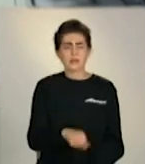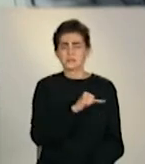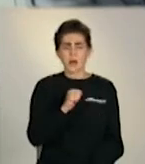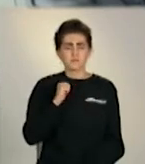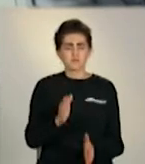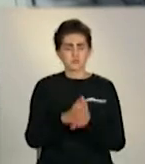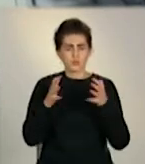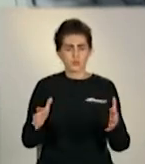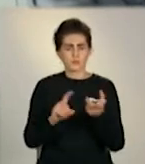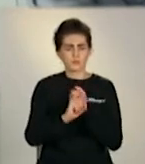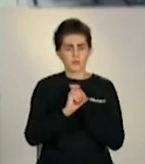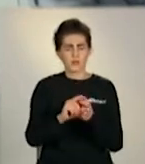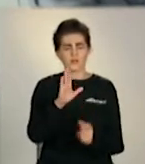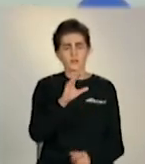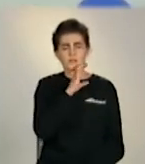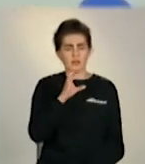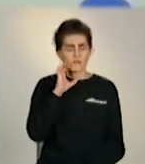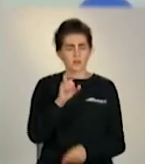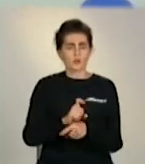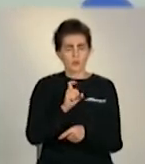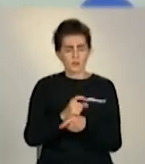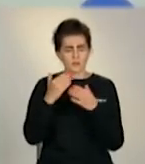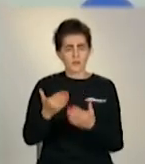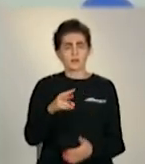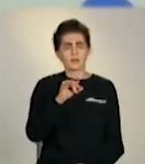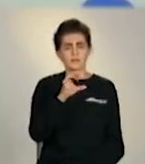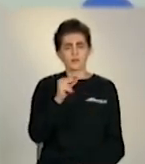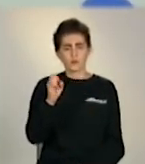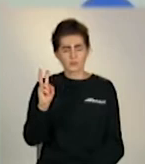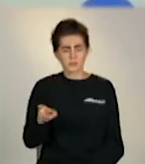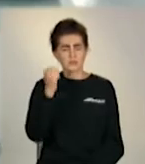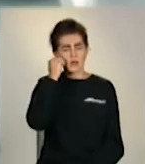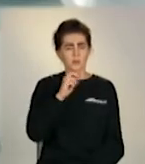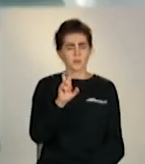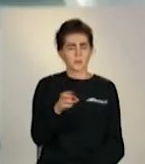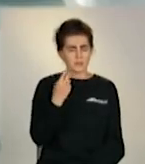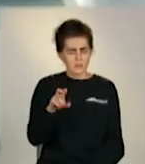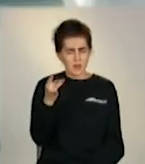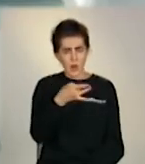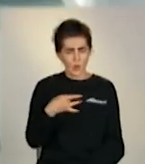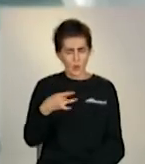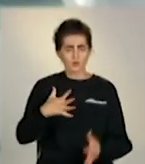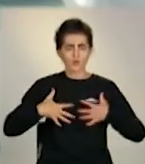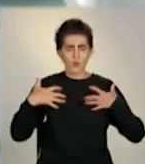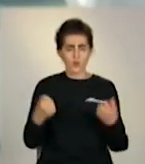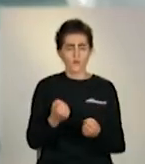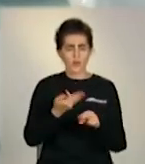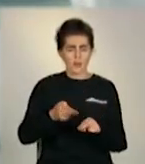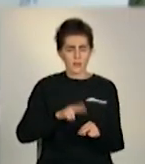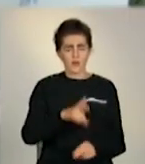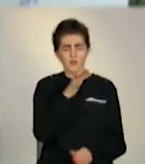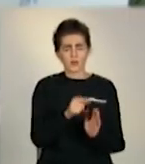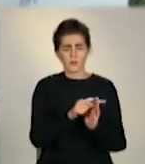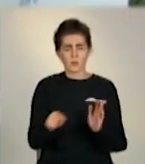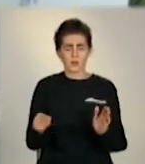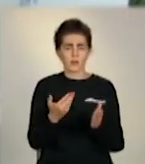Найбільше заражених в Сєвєродонецьку, Лисичанську та Старобільському районі. Одужали в регіоні за той же час